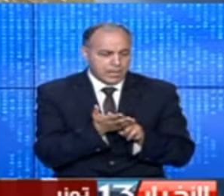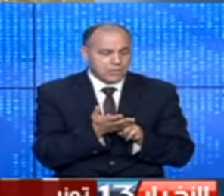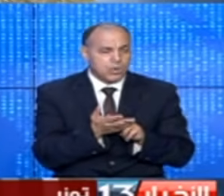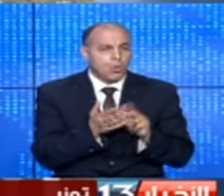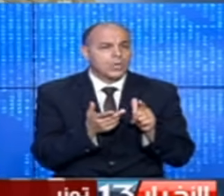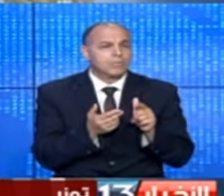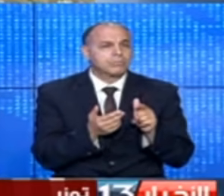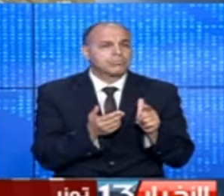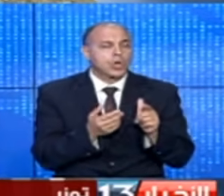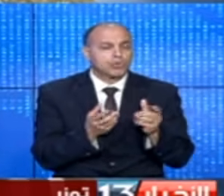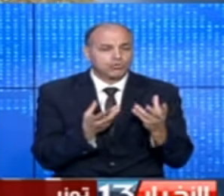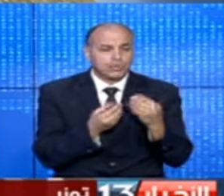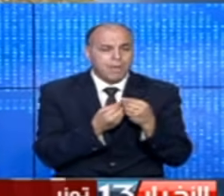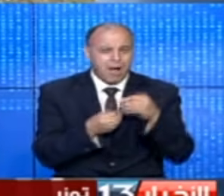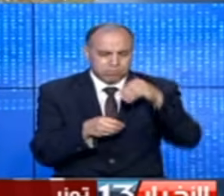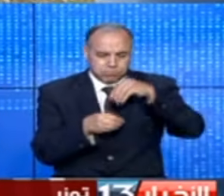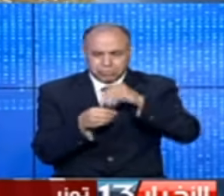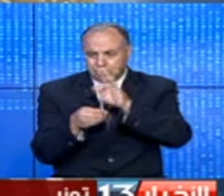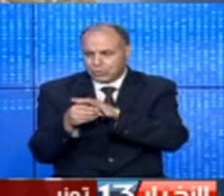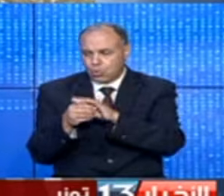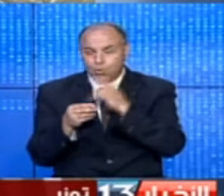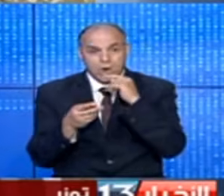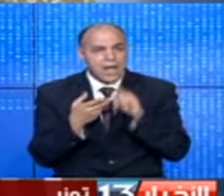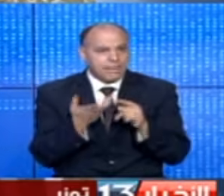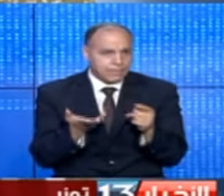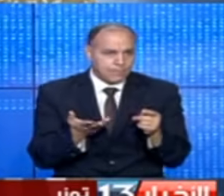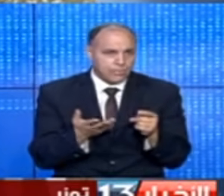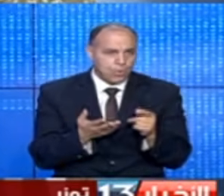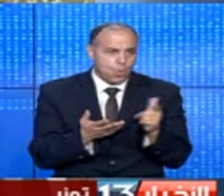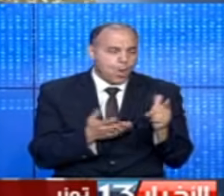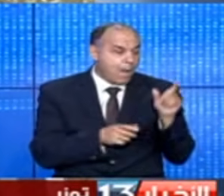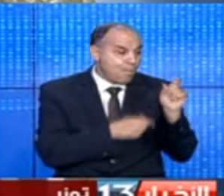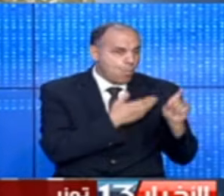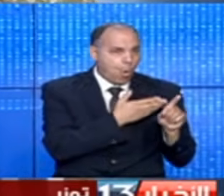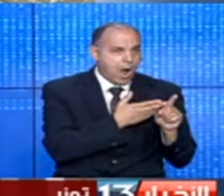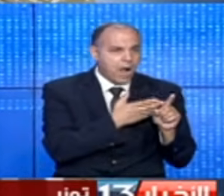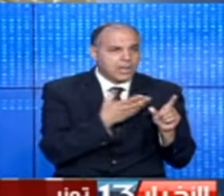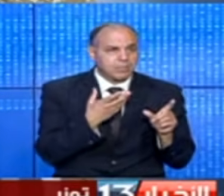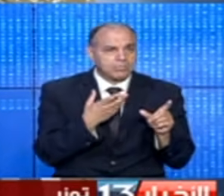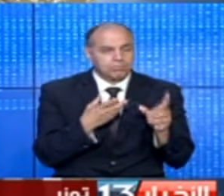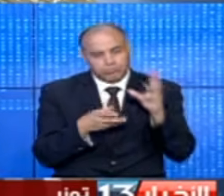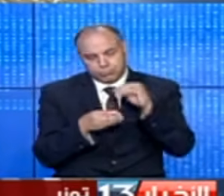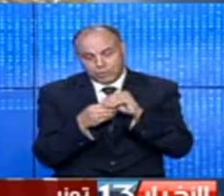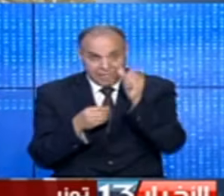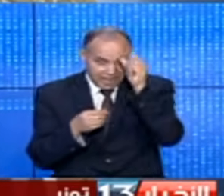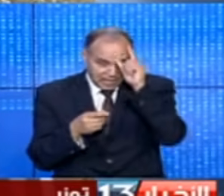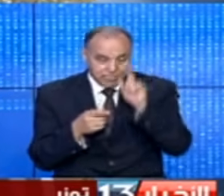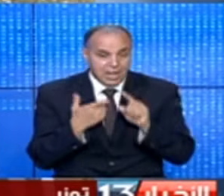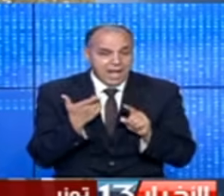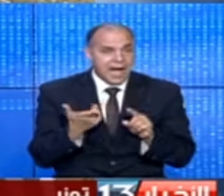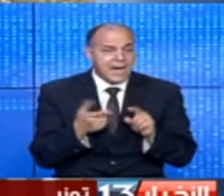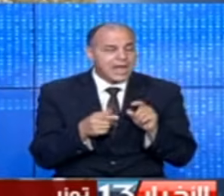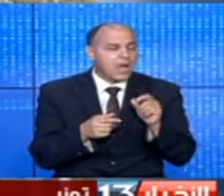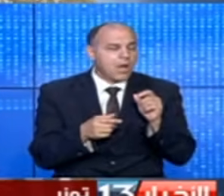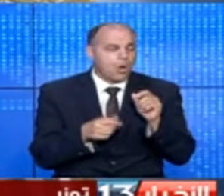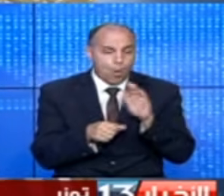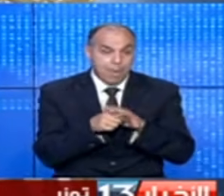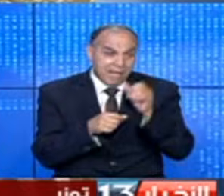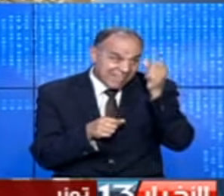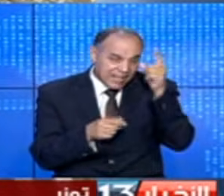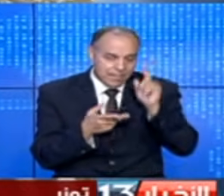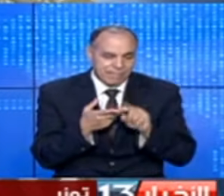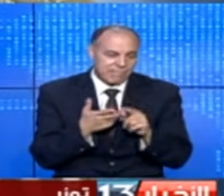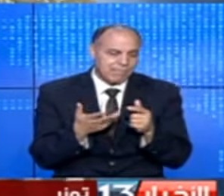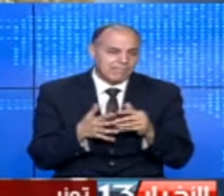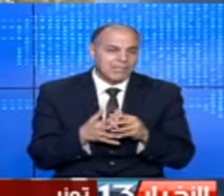اللي يستعملها جامع القمامة العبد اللي لهم في الزبلة وإلا المواطن باش يتعامل مع القمامة الذكية، وعنا القمامة الذكية اللي هي